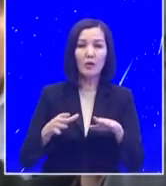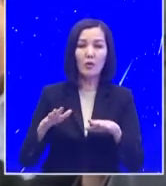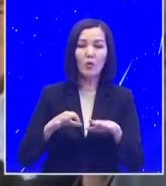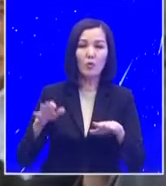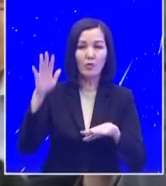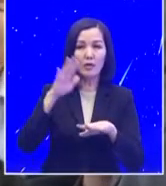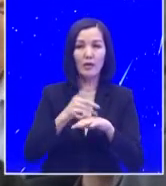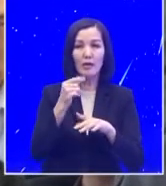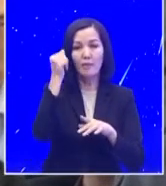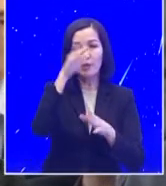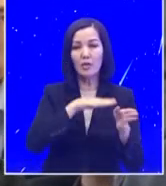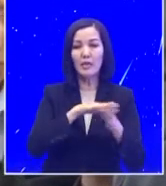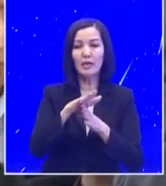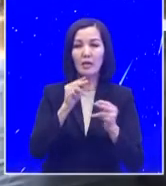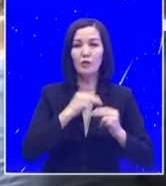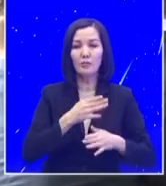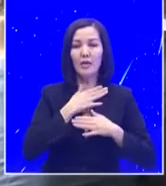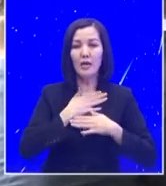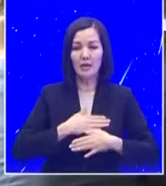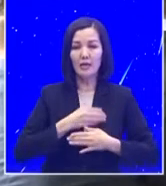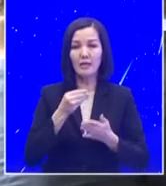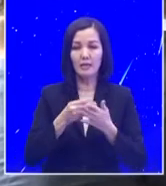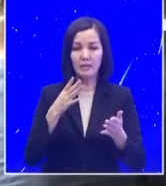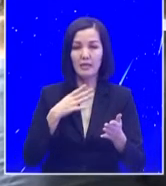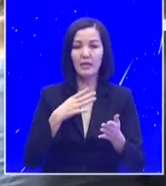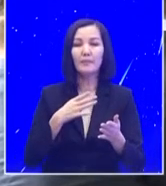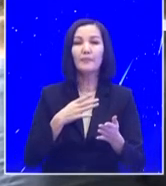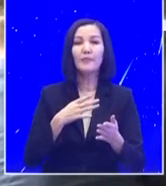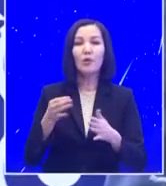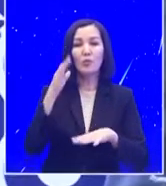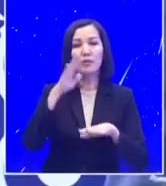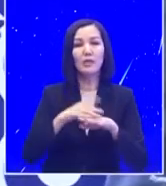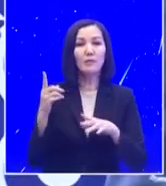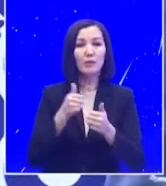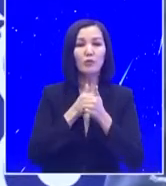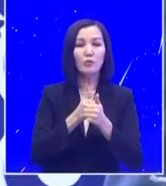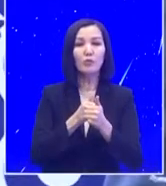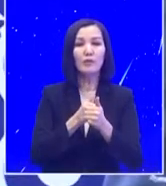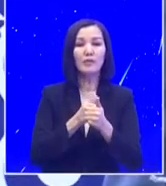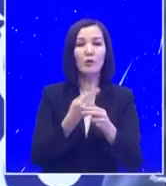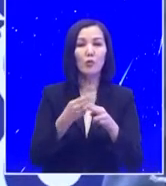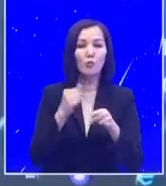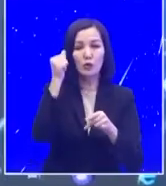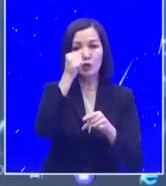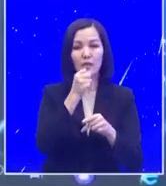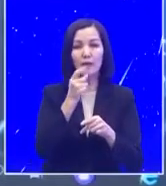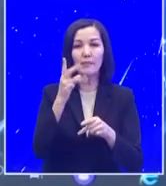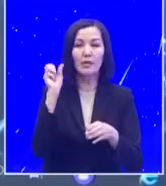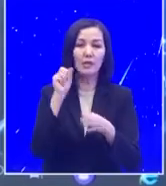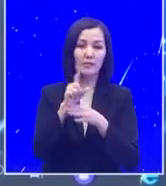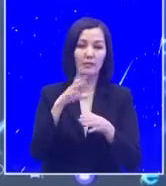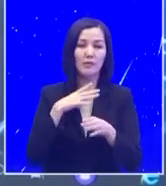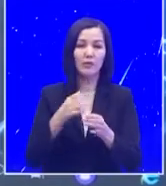жыл бойы жүргізген жұмыстарға қанағаттанарлық баға берді. Облыс әкімінің бірінші орынбасары осы жылға бір қатар